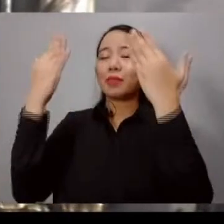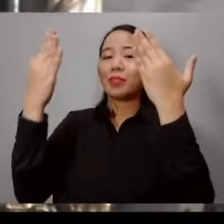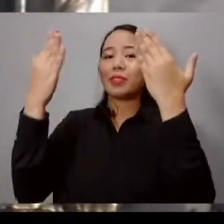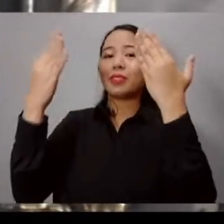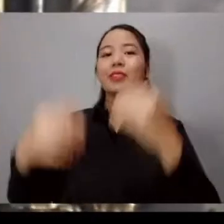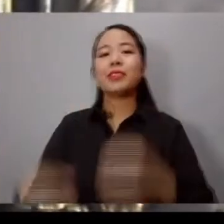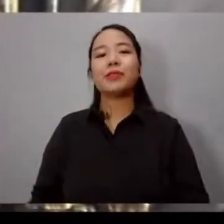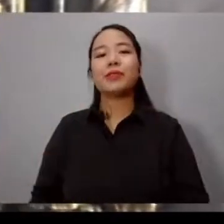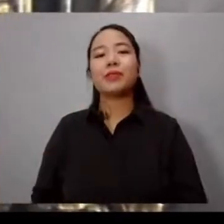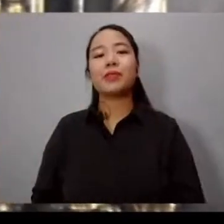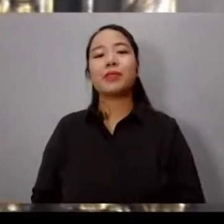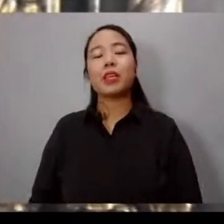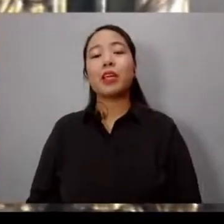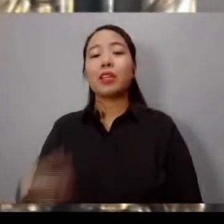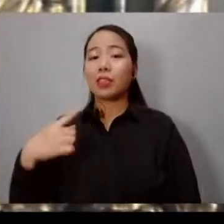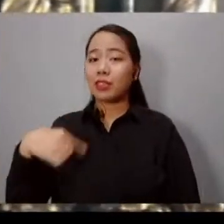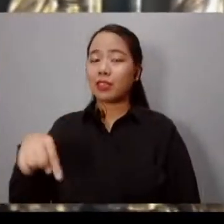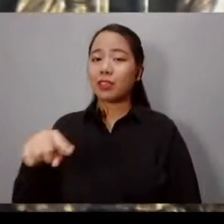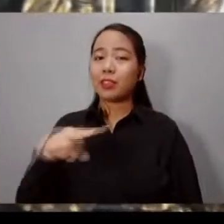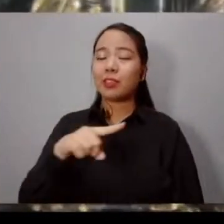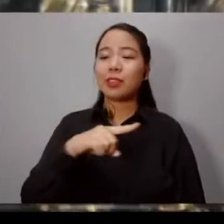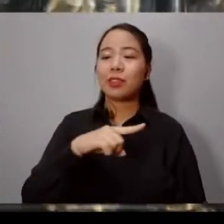pinasasalamatan ka